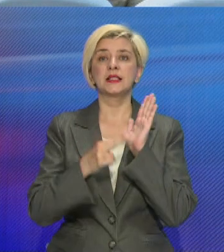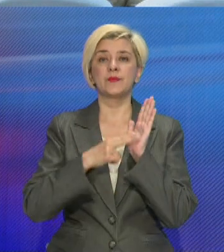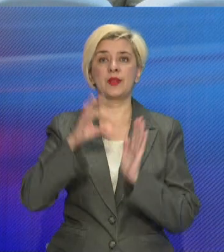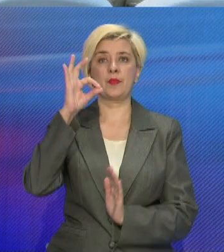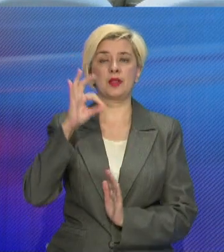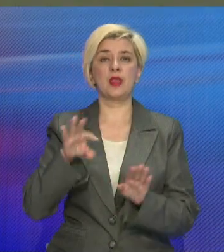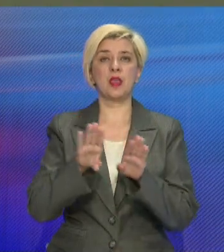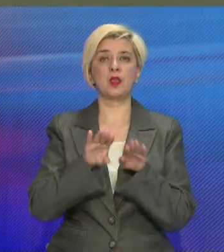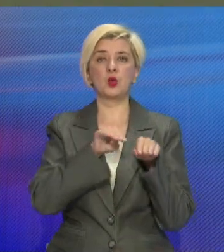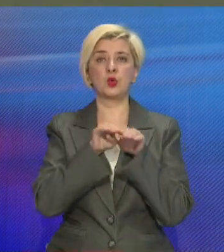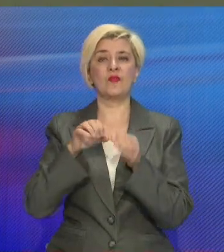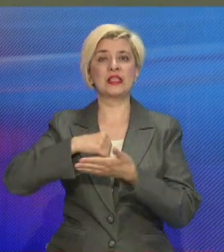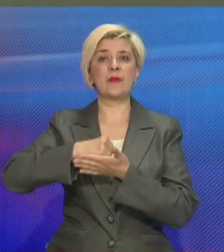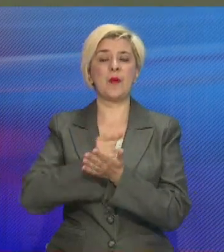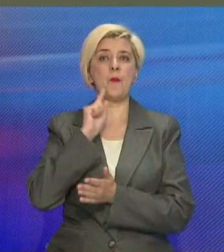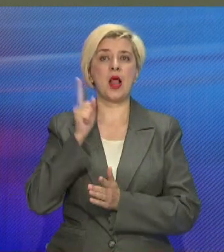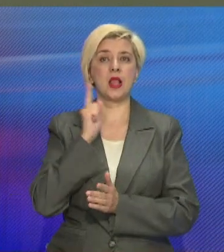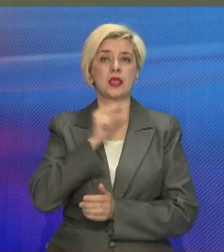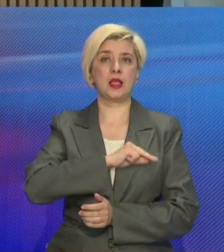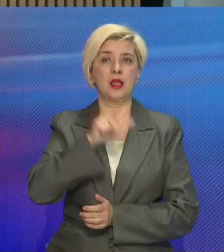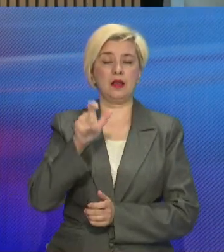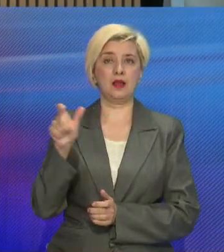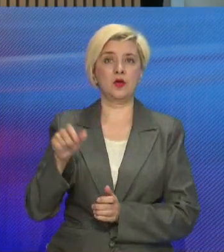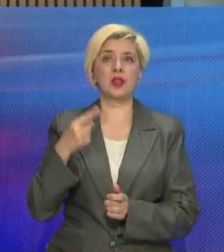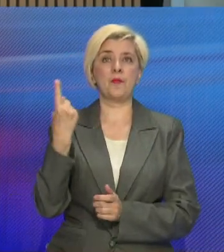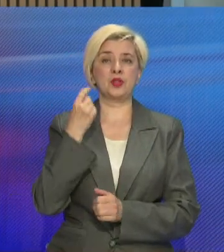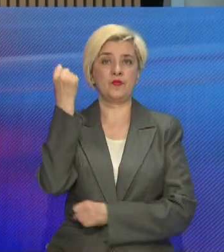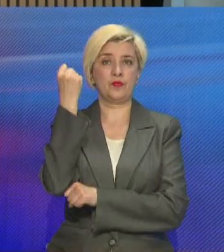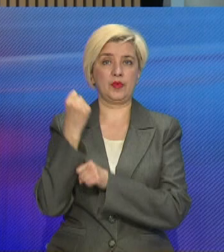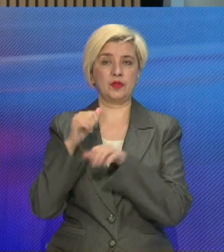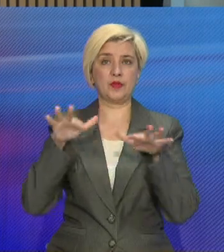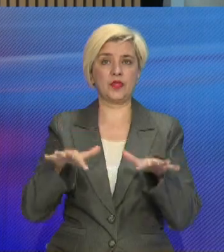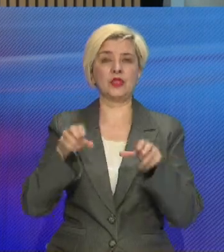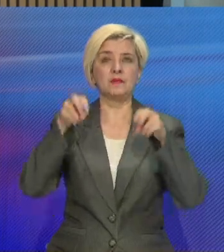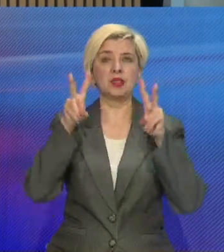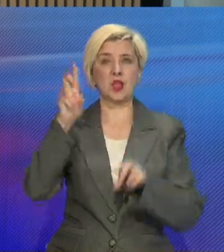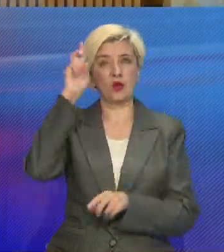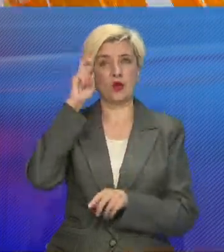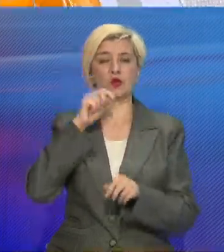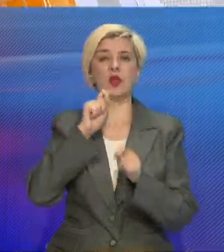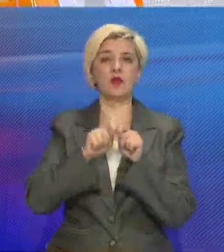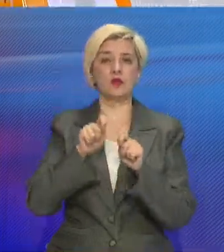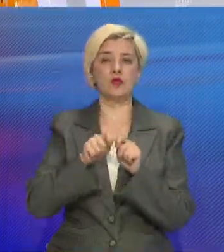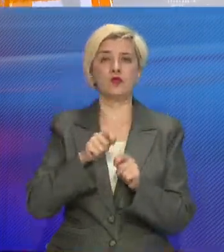70% такий узровень замасування молодих кадрів на першим працівним місці спеціалісти Держконтролю називають недостатковим.